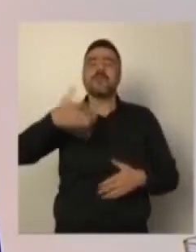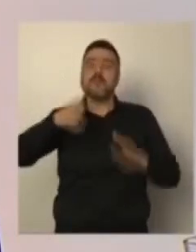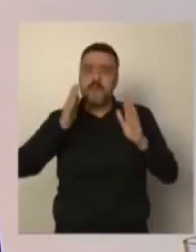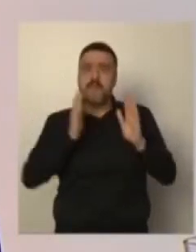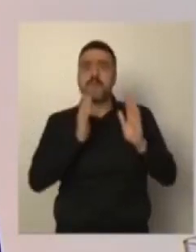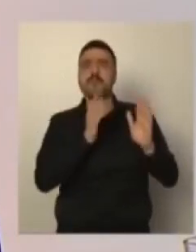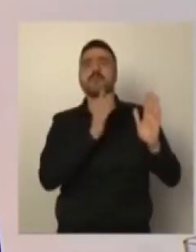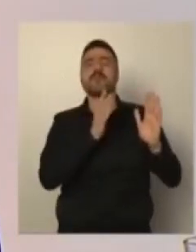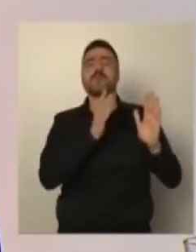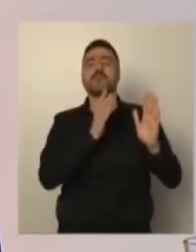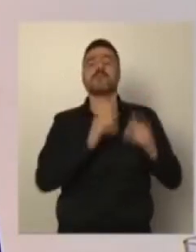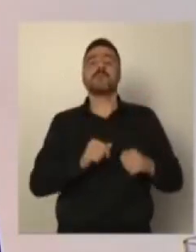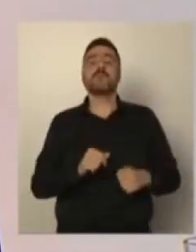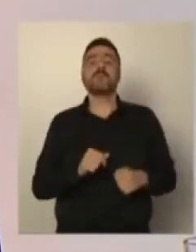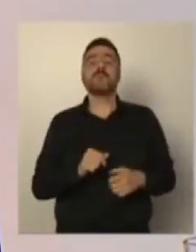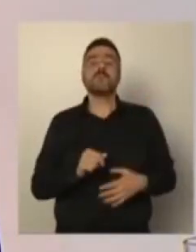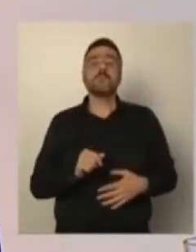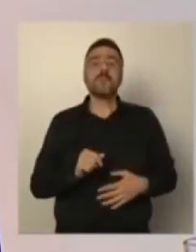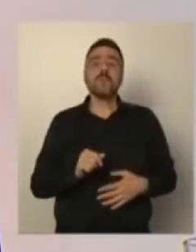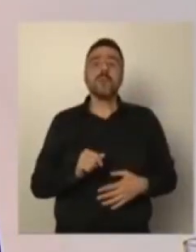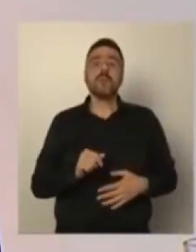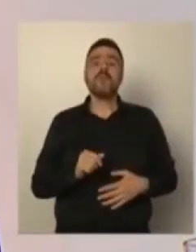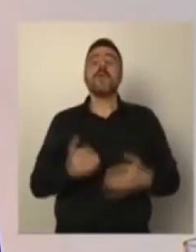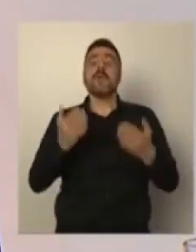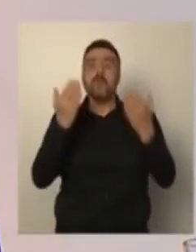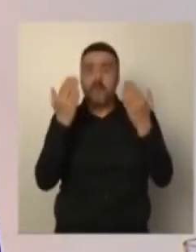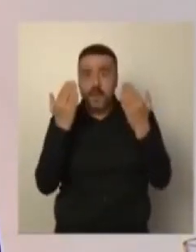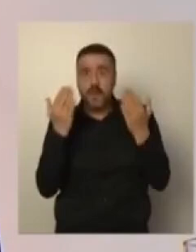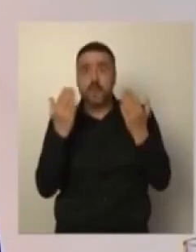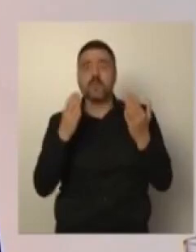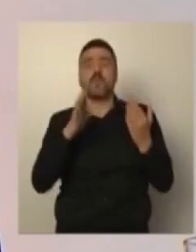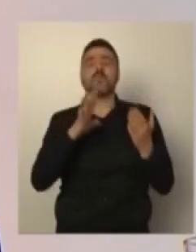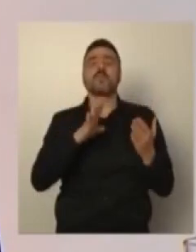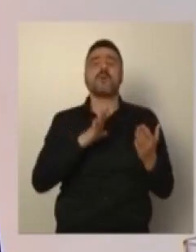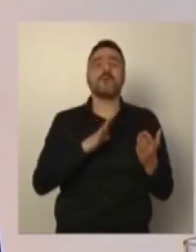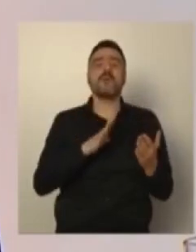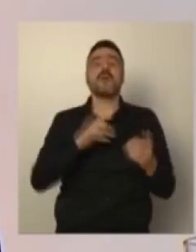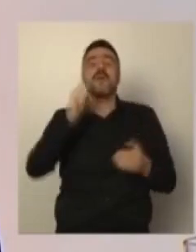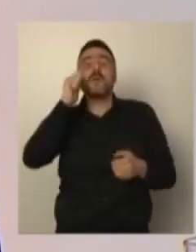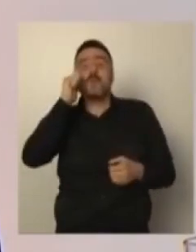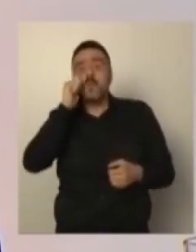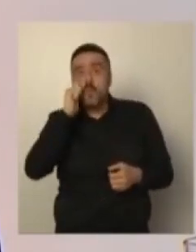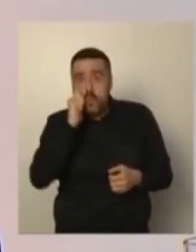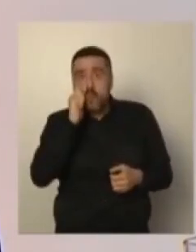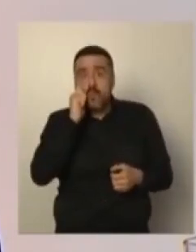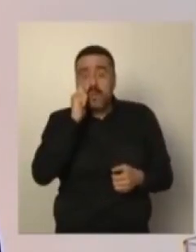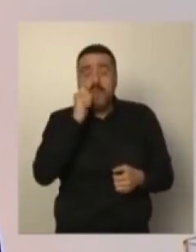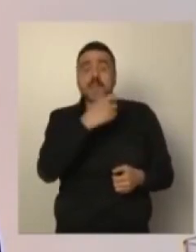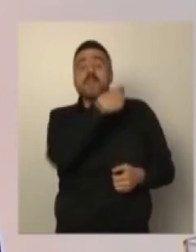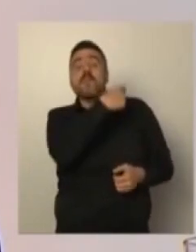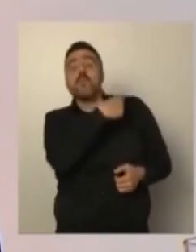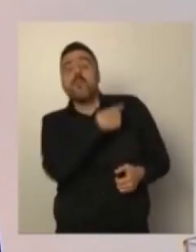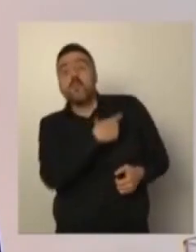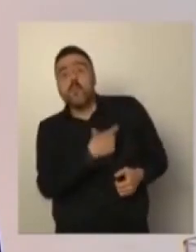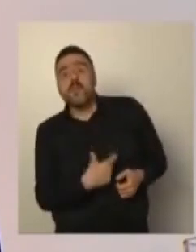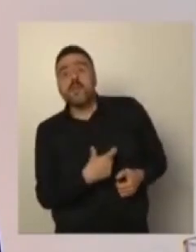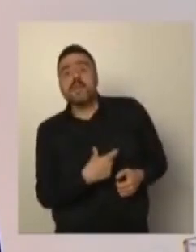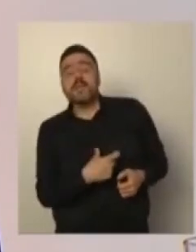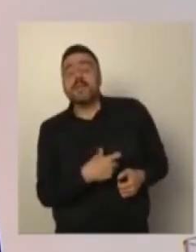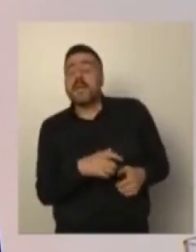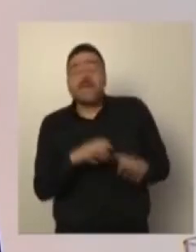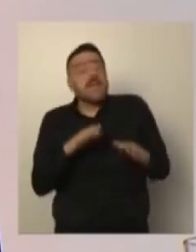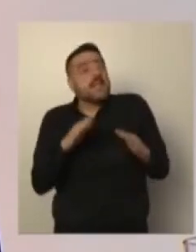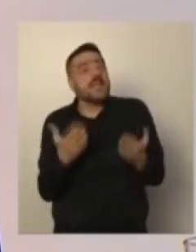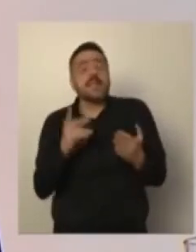devamındaki Rabbena diye başlayan kısımlarda da müminlerin özellikle nasıl